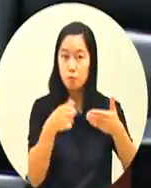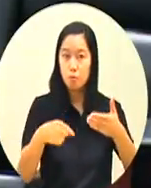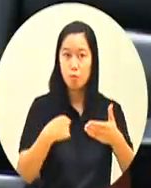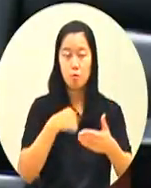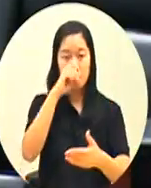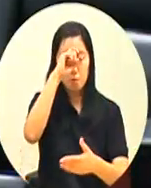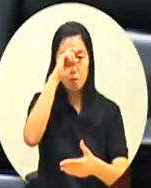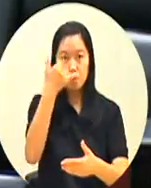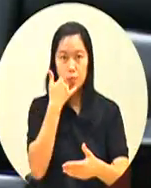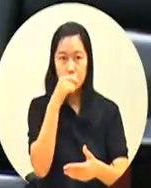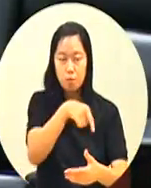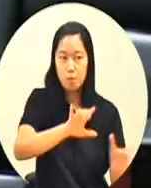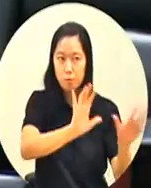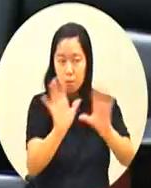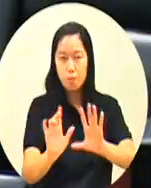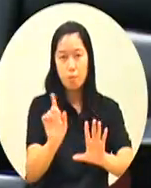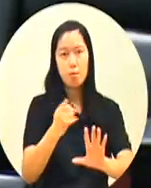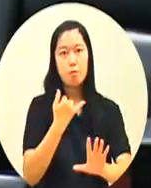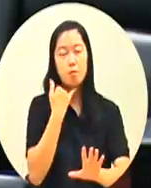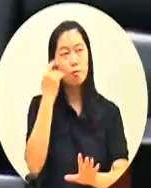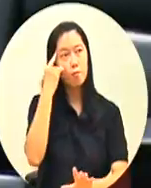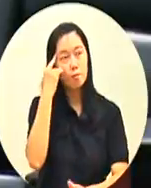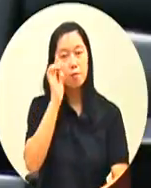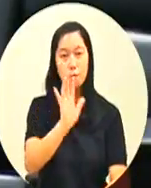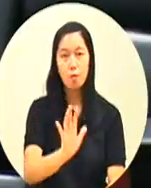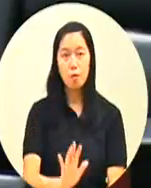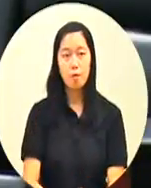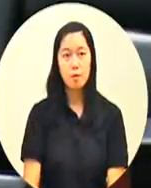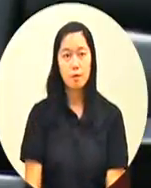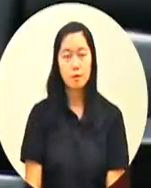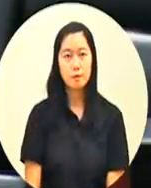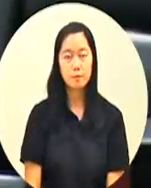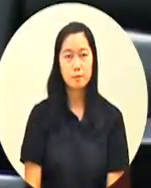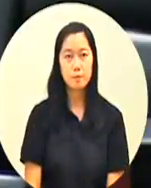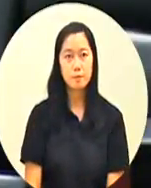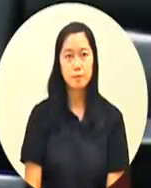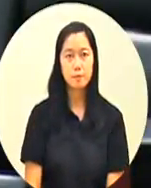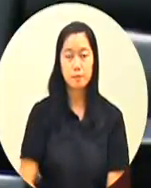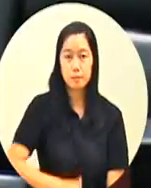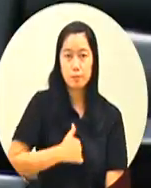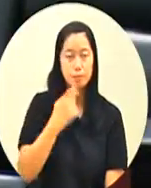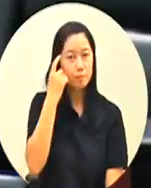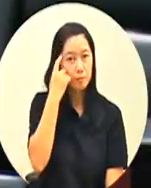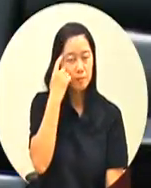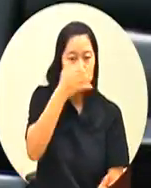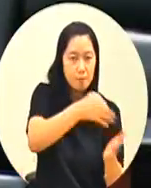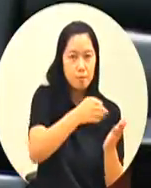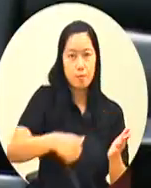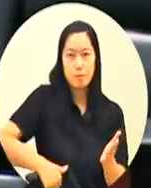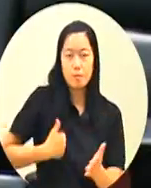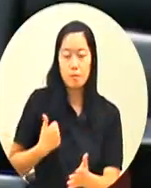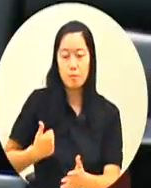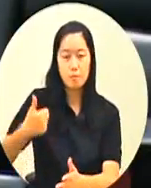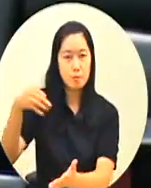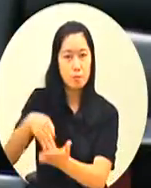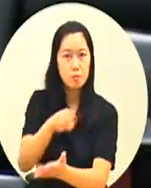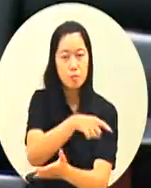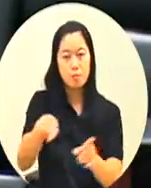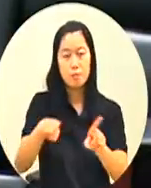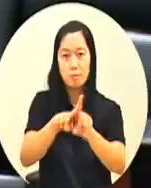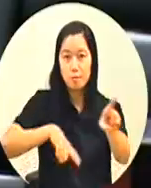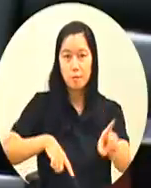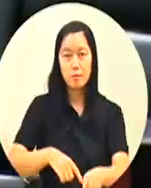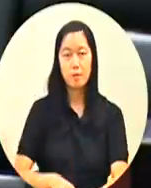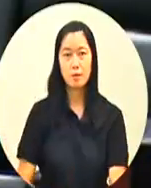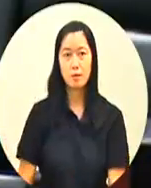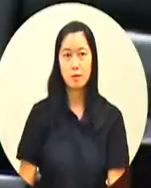待它长成什么样子的一个想象，可是的确在预登记跟实际进驻的时候，其实有一段落差，所以这部